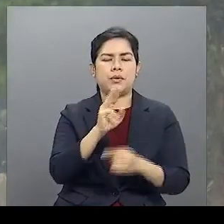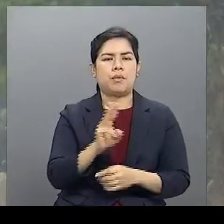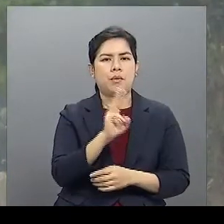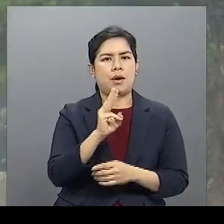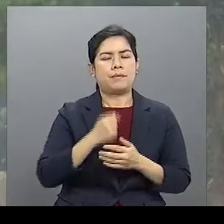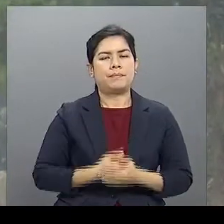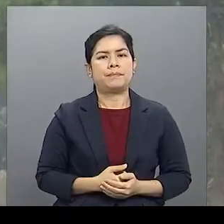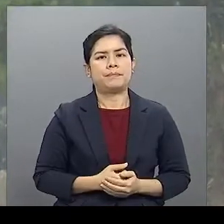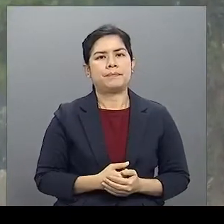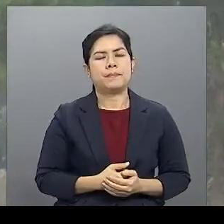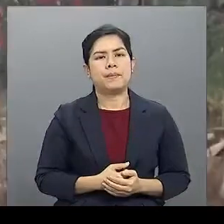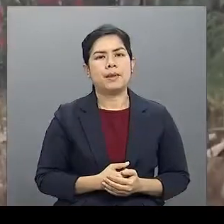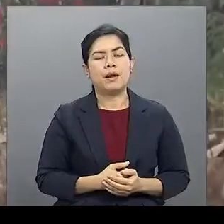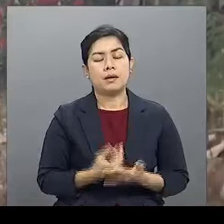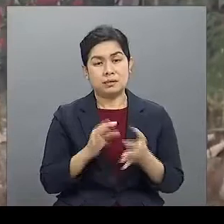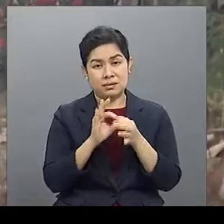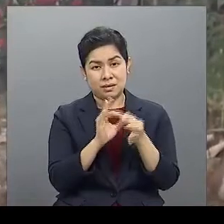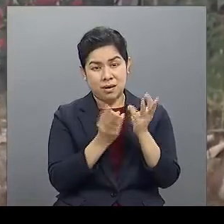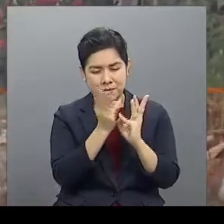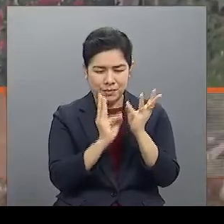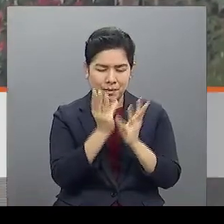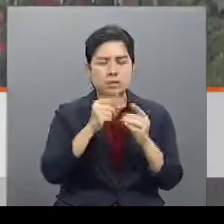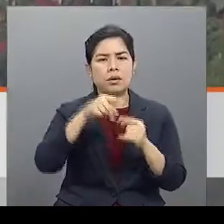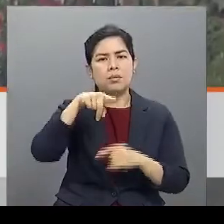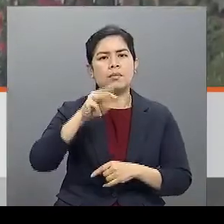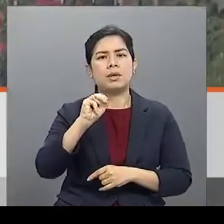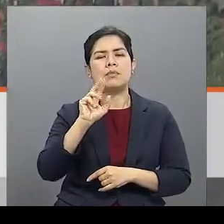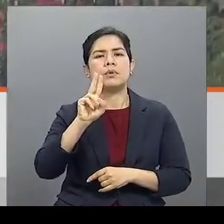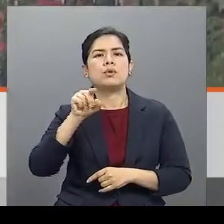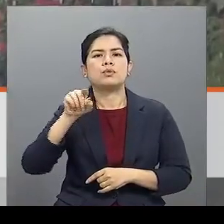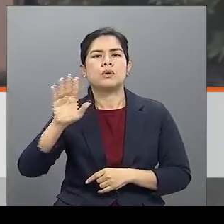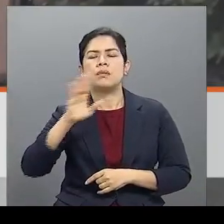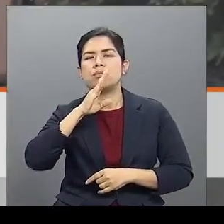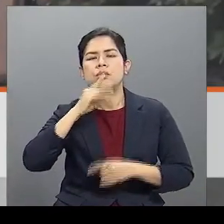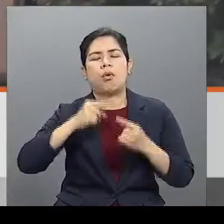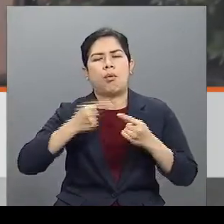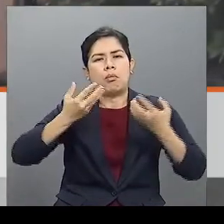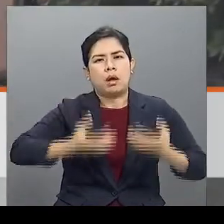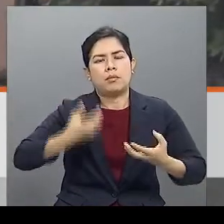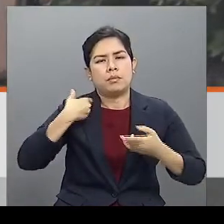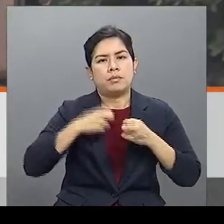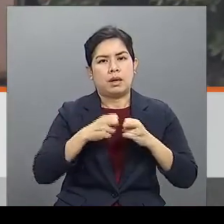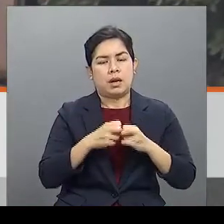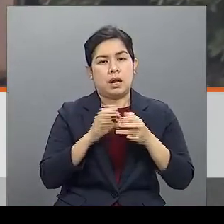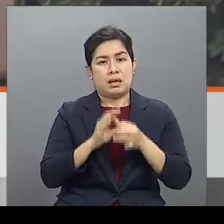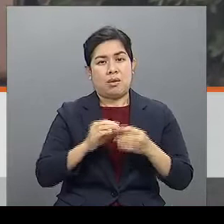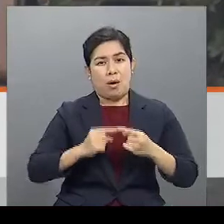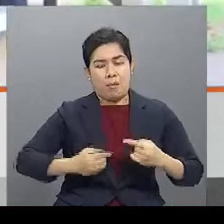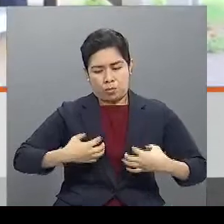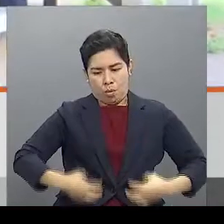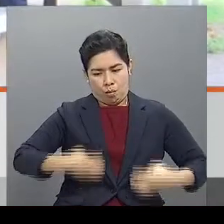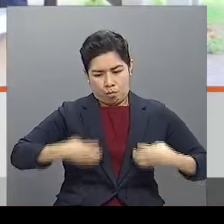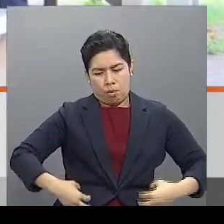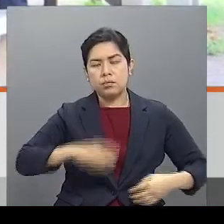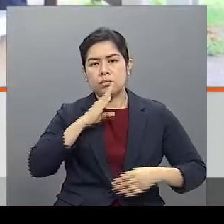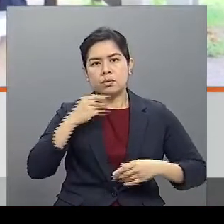สำหรับฝุ่น PM 2.5 หากได้รับในปริมาณมากจะทำให้เข้าไปสะสมในปอดหากผู้สูงอายุมีโรคปอดเรื้อรังอยู่แล้วเช่นโร